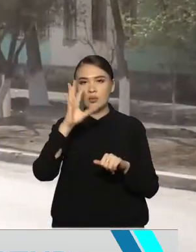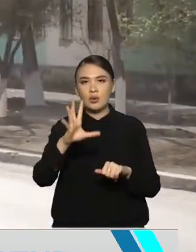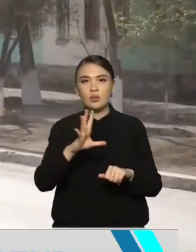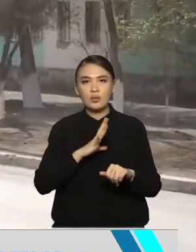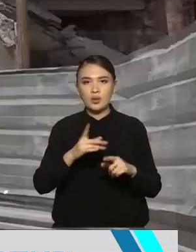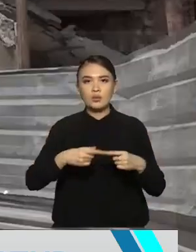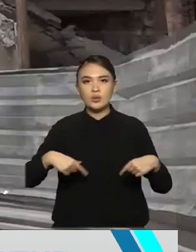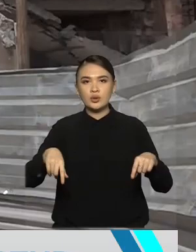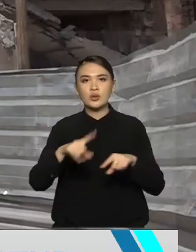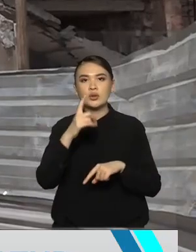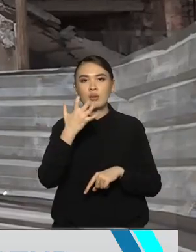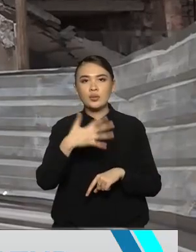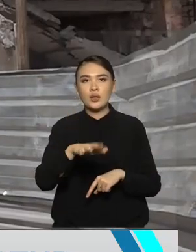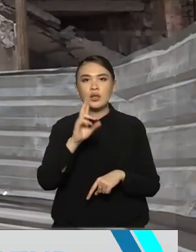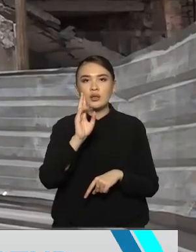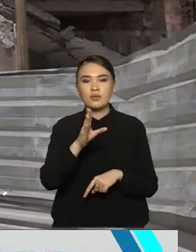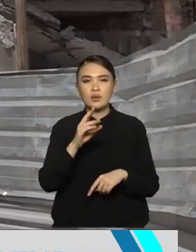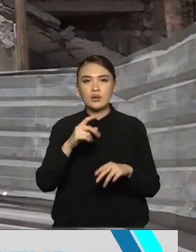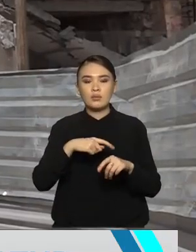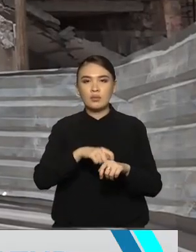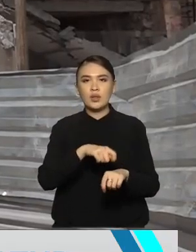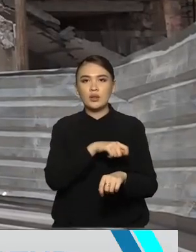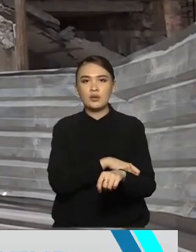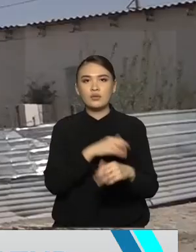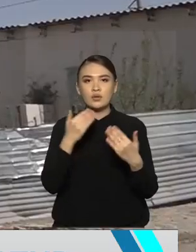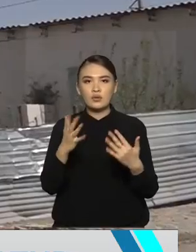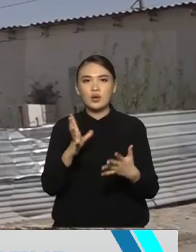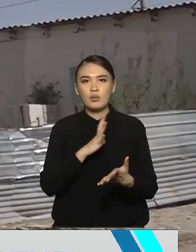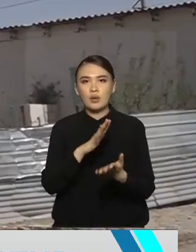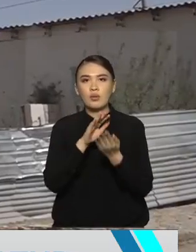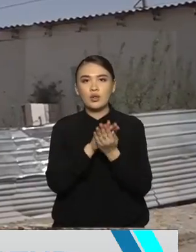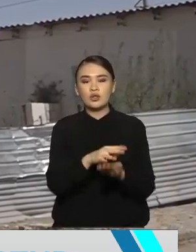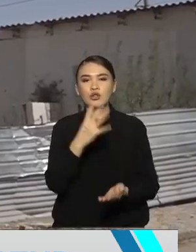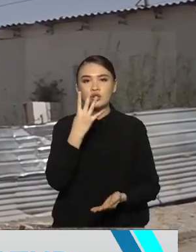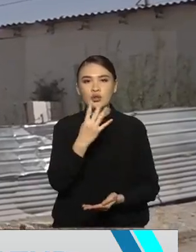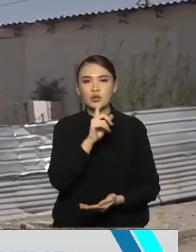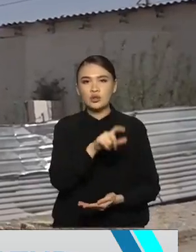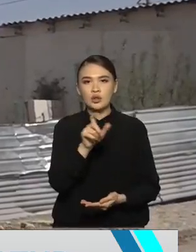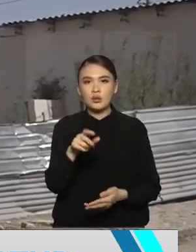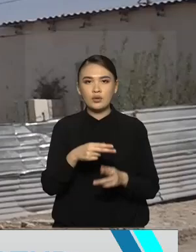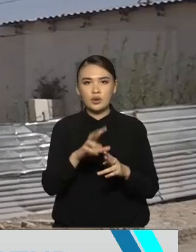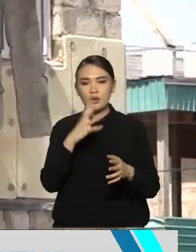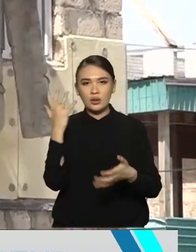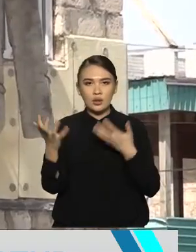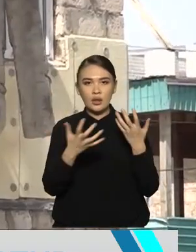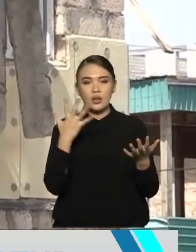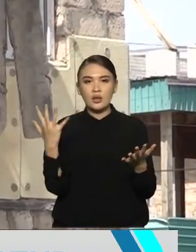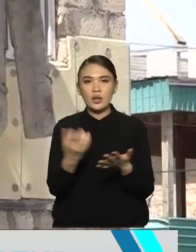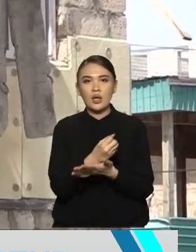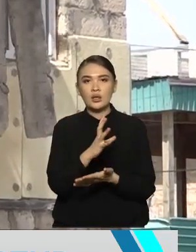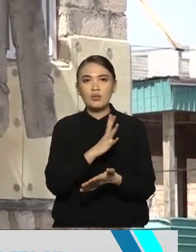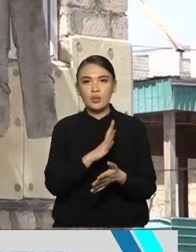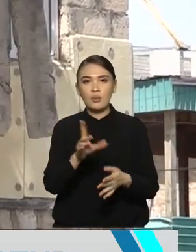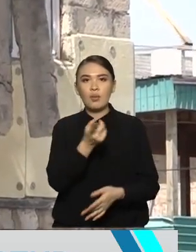площади 150 квадратных метров сегодня состоялись похороны четырех человек найденных под завалами в городской больнице